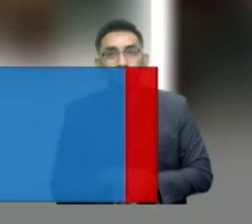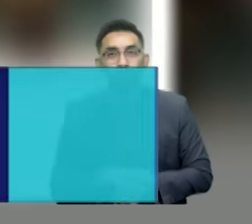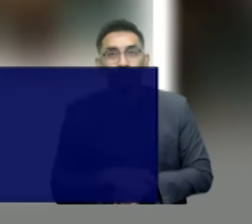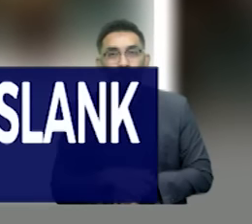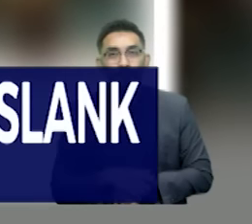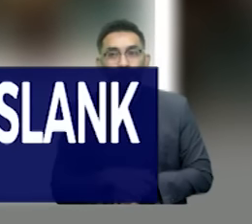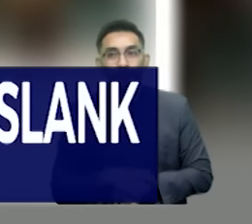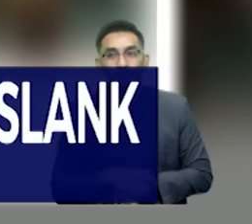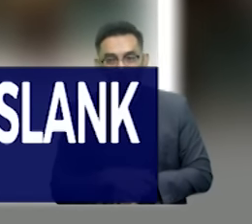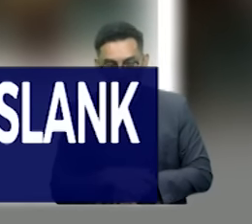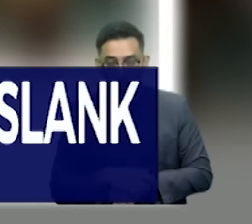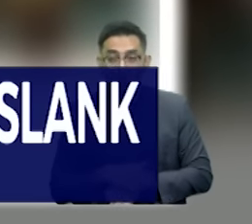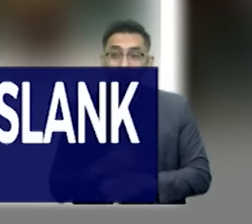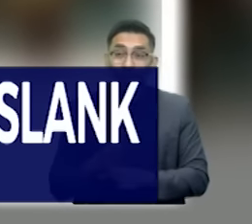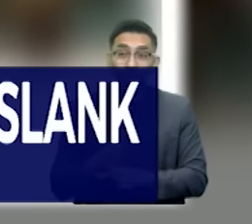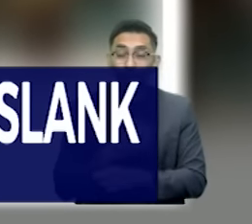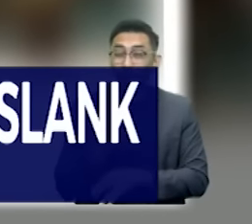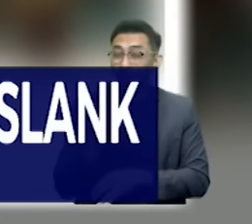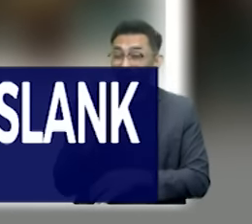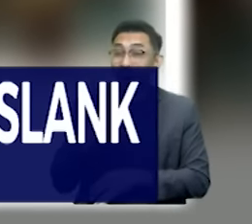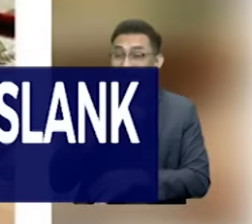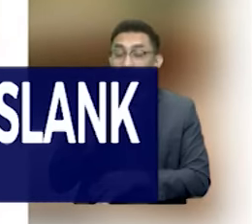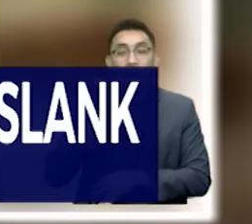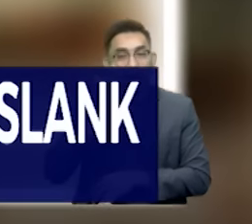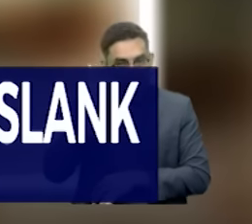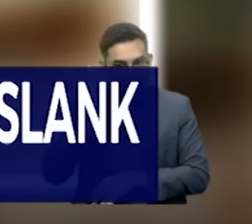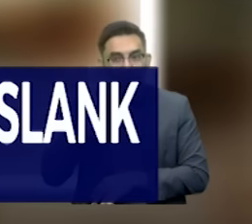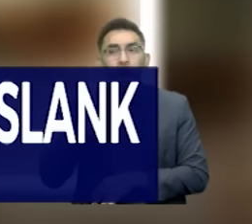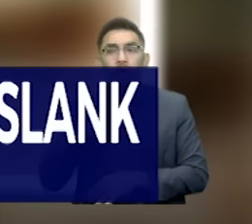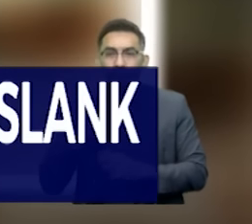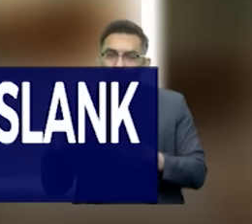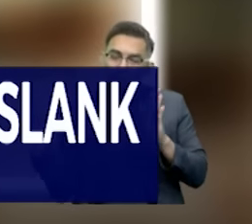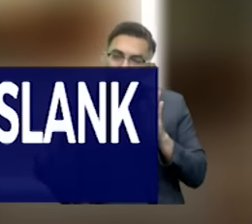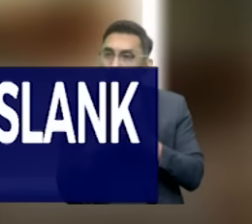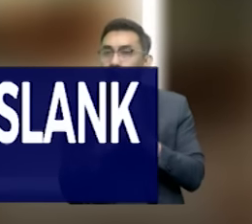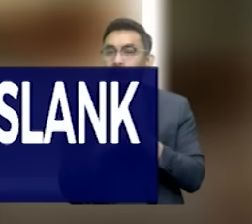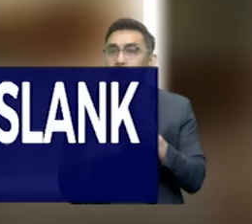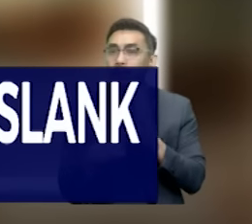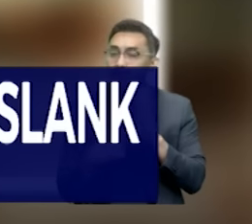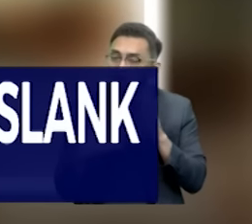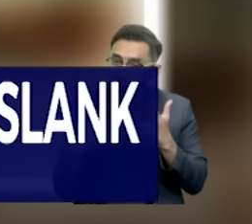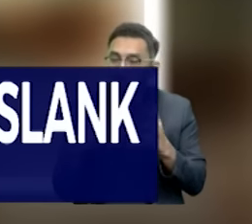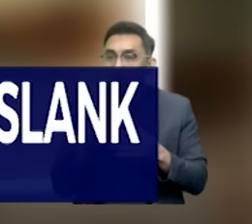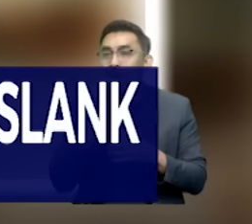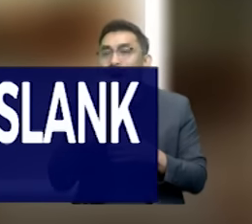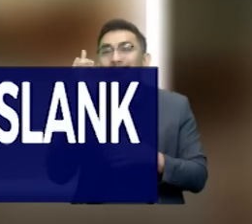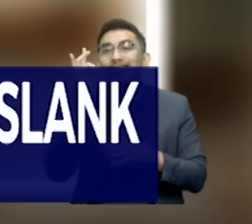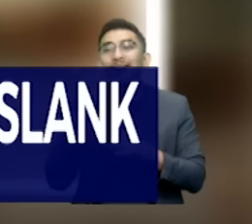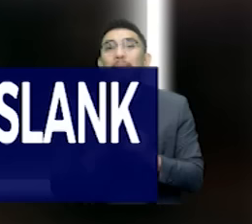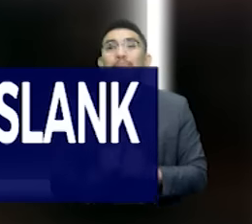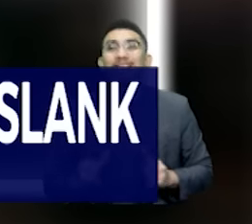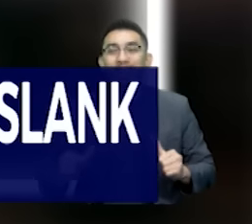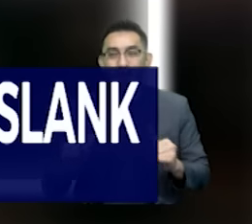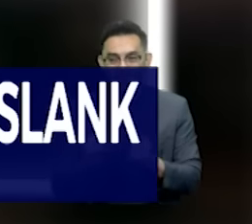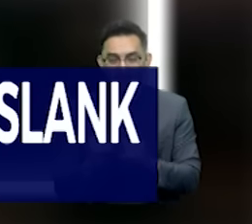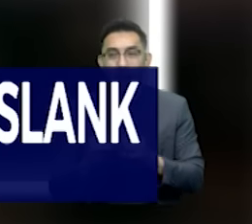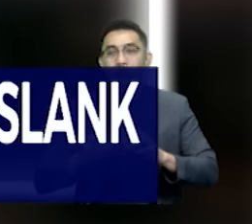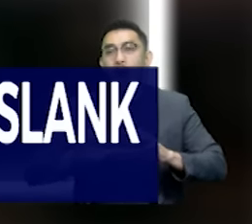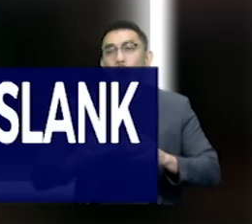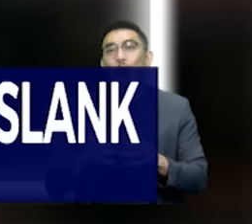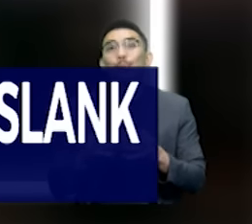Sebelumnya beberapa hari lalu, Ganjar juga mengunggah momen makan siang bersama 4 personil Slank, yaitu Kaka, Bim Bim, Rido, dan